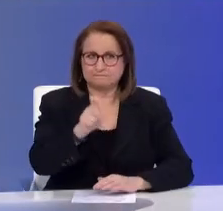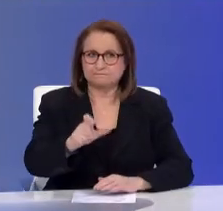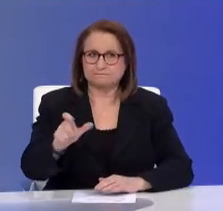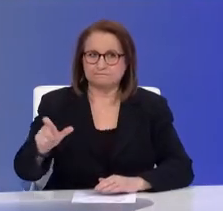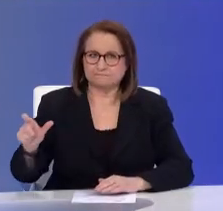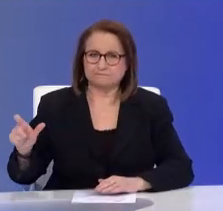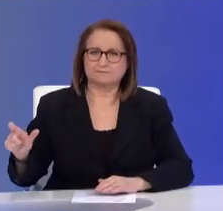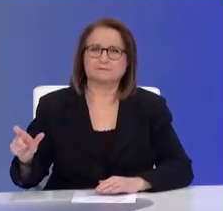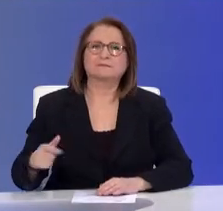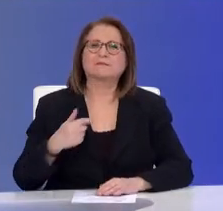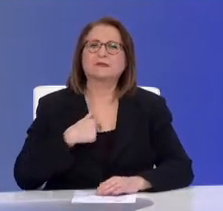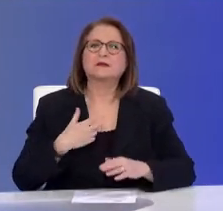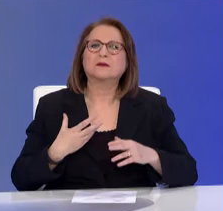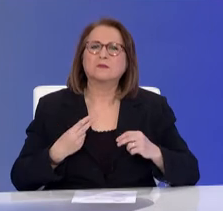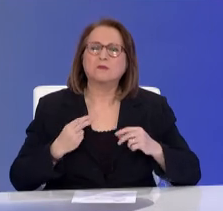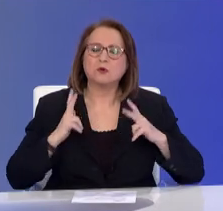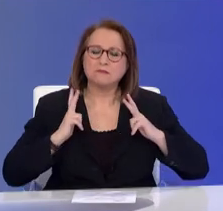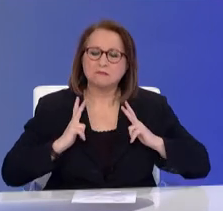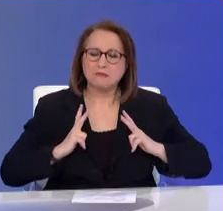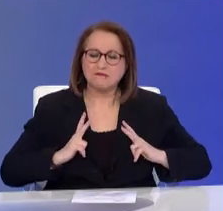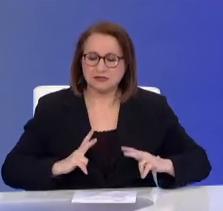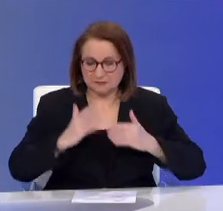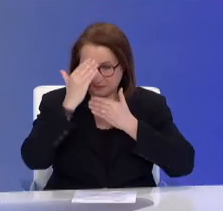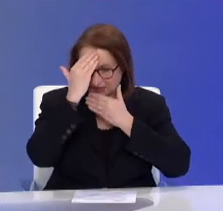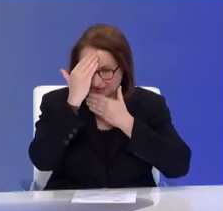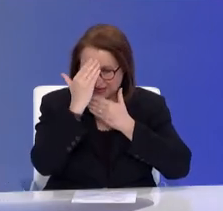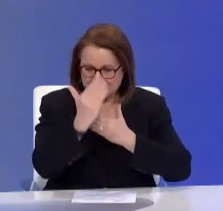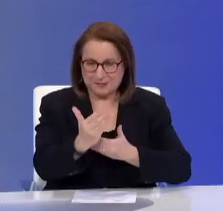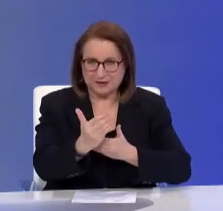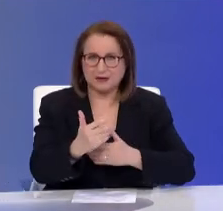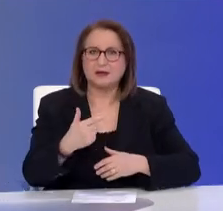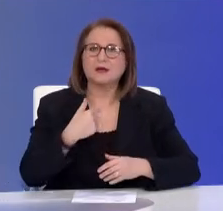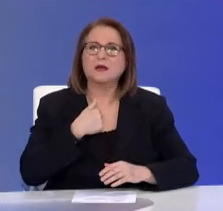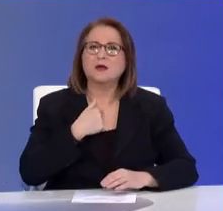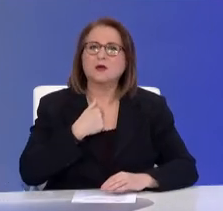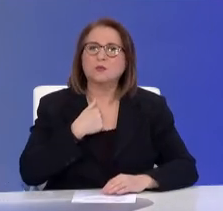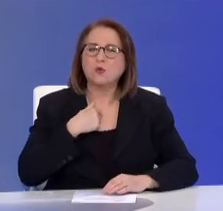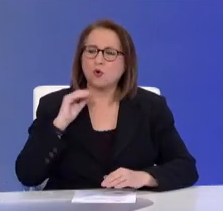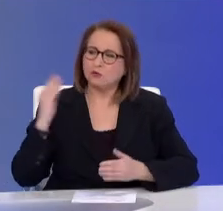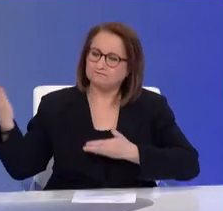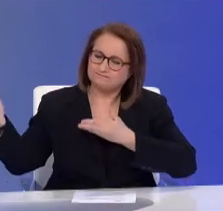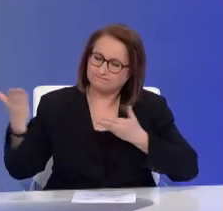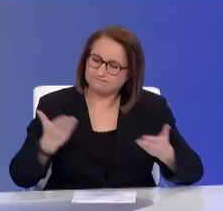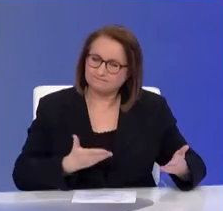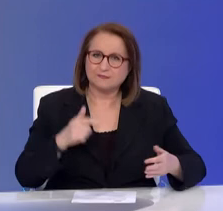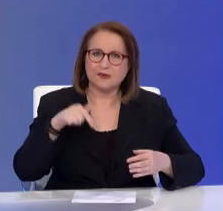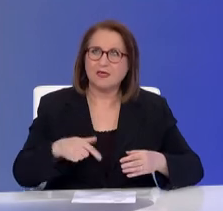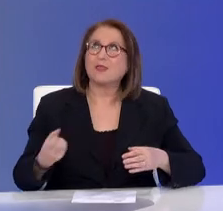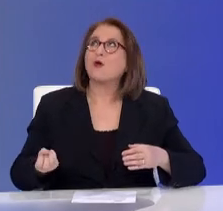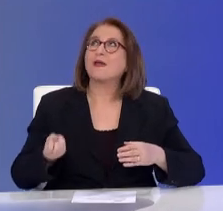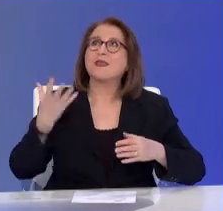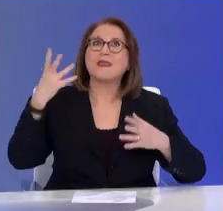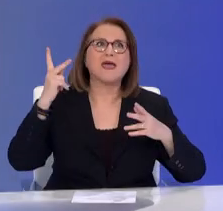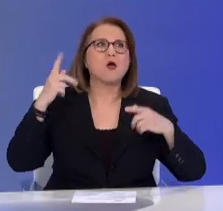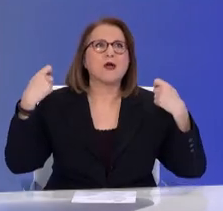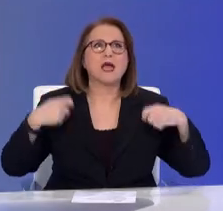It is my pleasure to είναι μεγάλη μου τιμή να σας καλωσορίζω στο νεοκλασικό αυτό